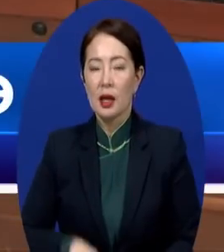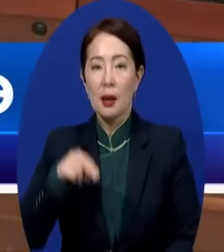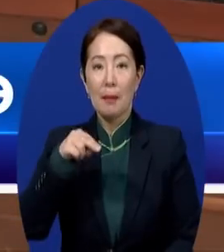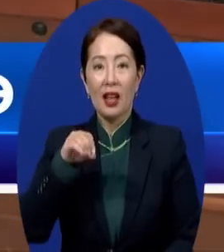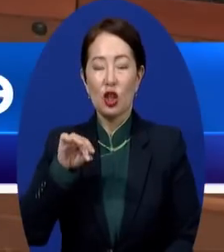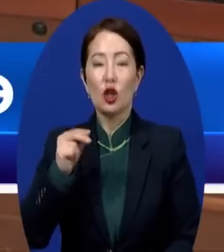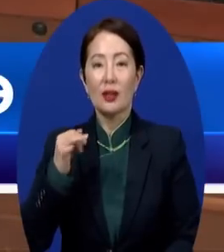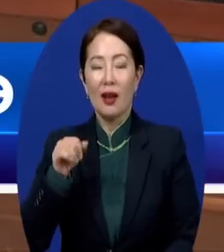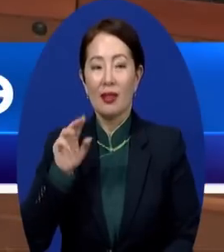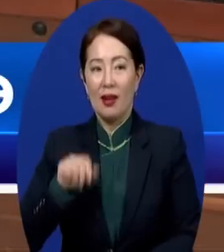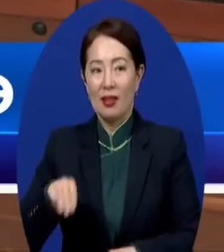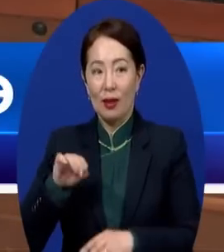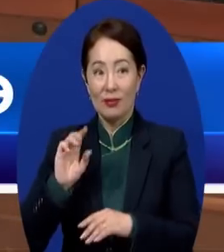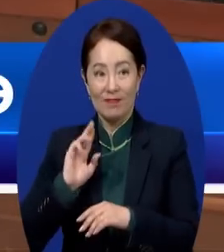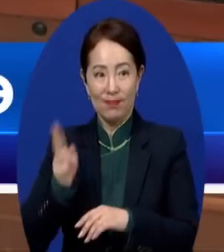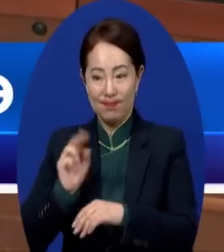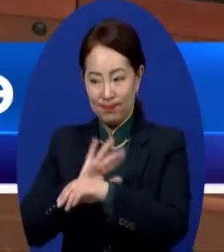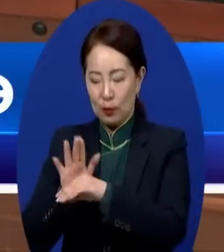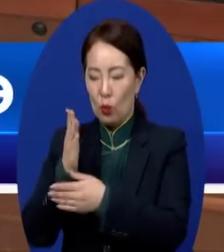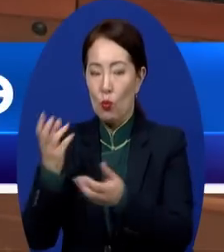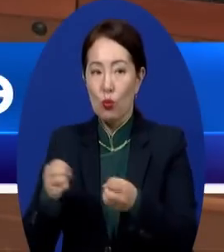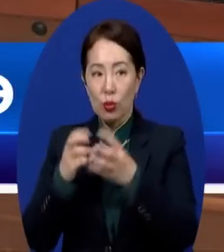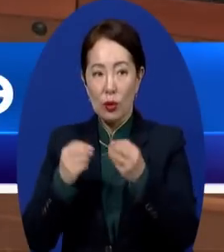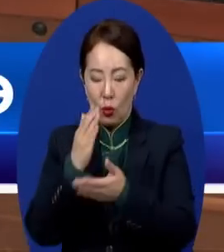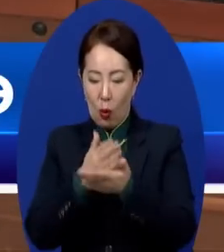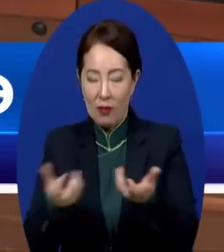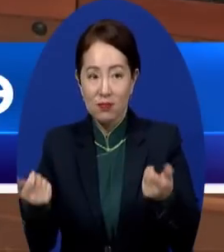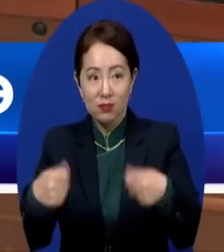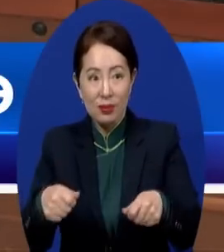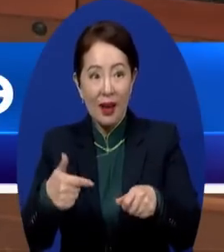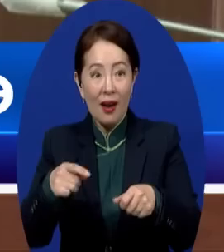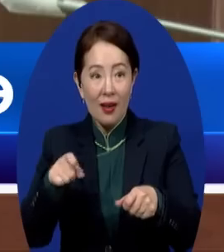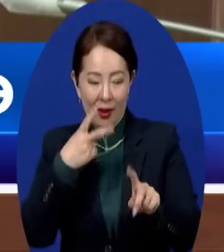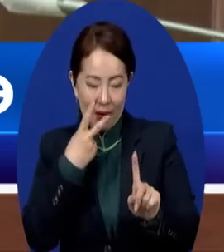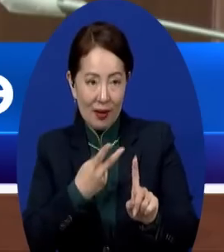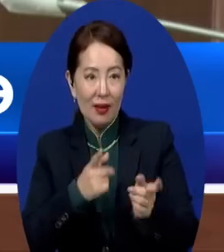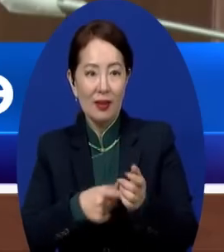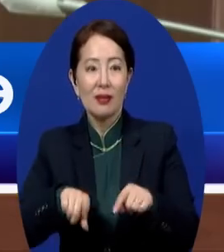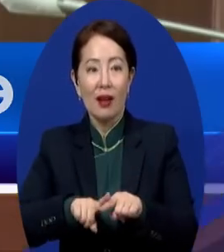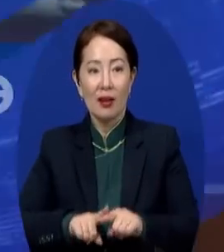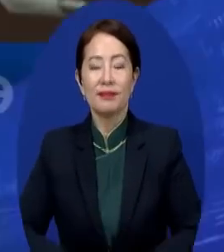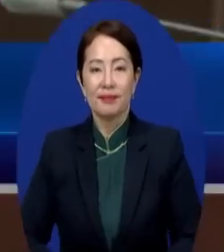PetroChina 45-сыг компанитай хийсэн бүтээгдэхүүн хуваах гэрээг эргэж харах хэрэгтэй.